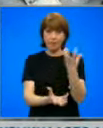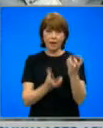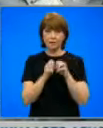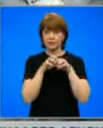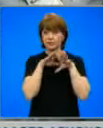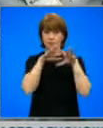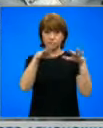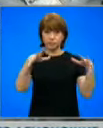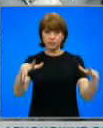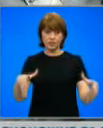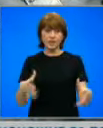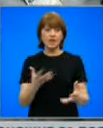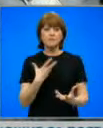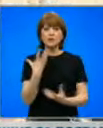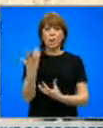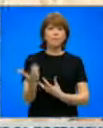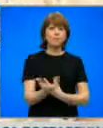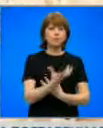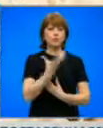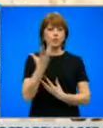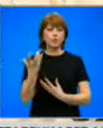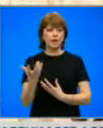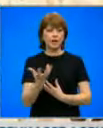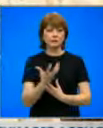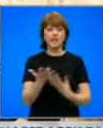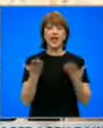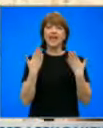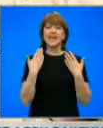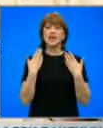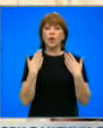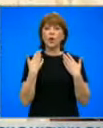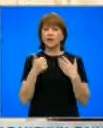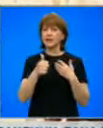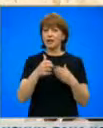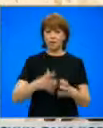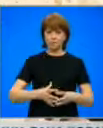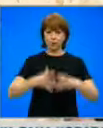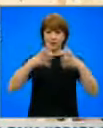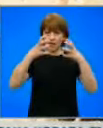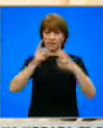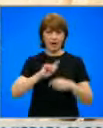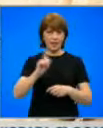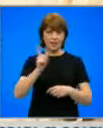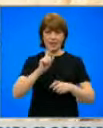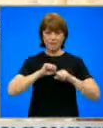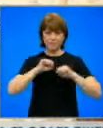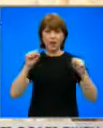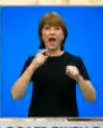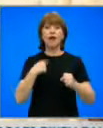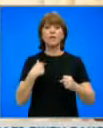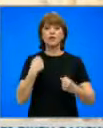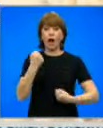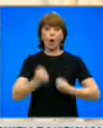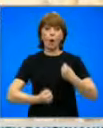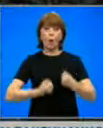автомобила. Появи се пушик под таблото. Кислородната бутилка не се е подпалила. Колата се подпали.